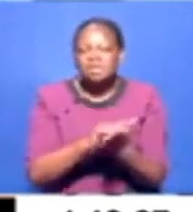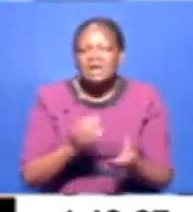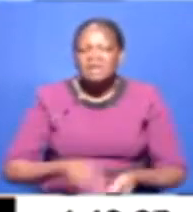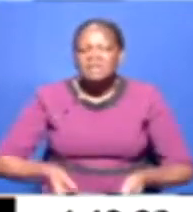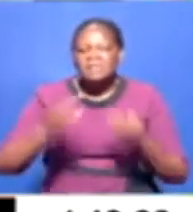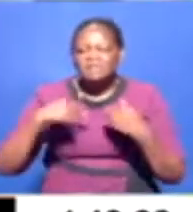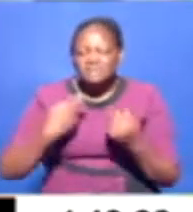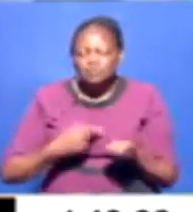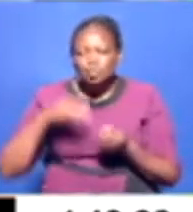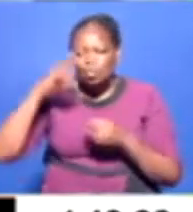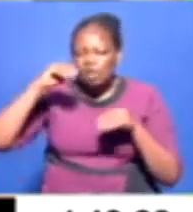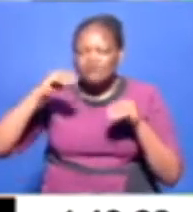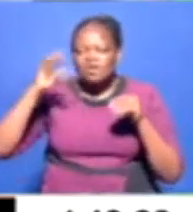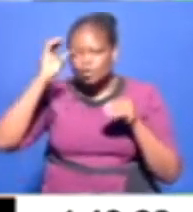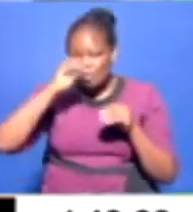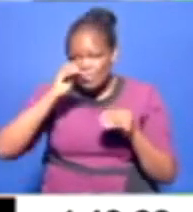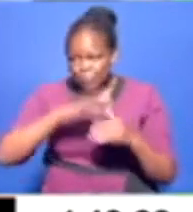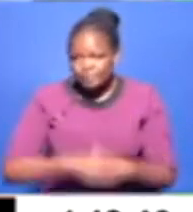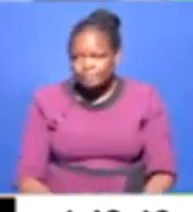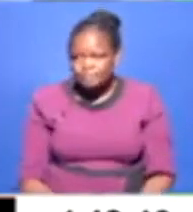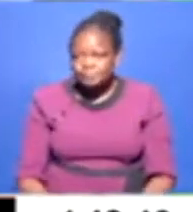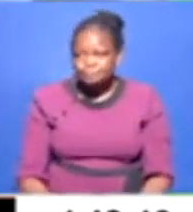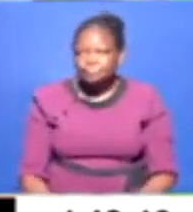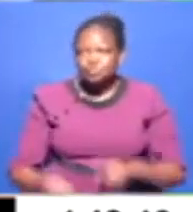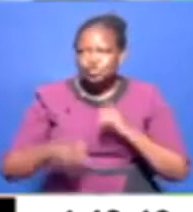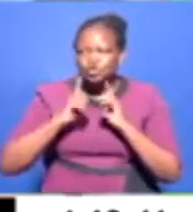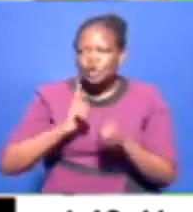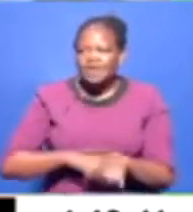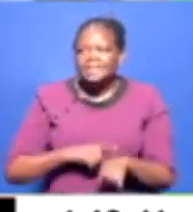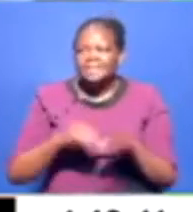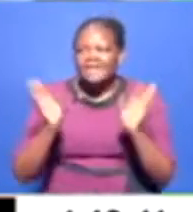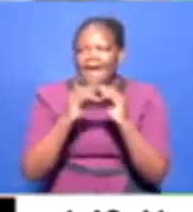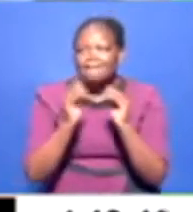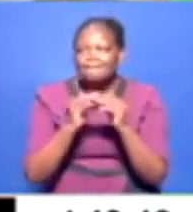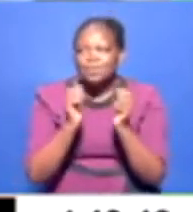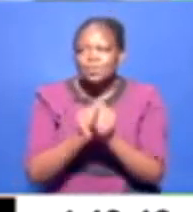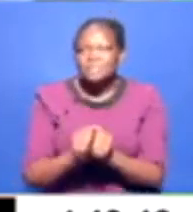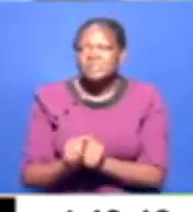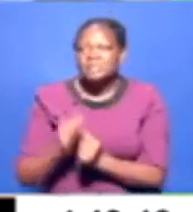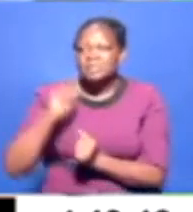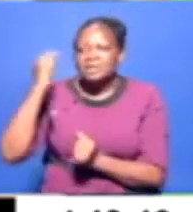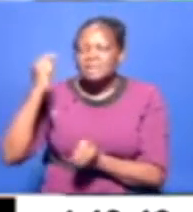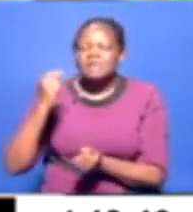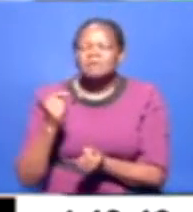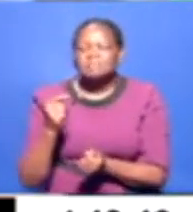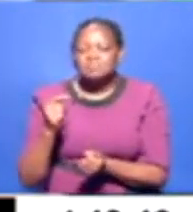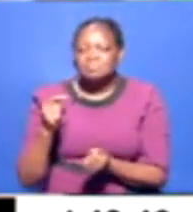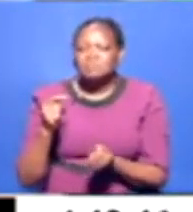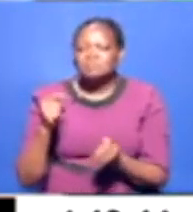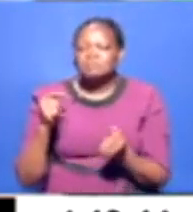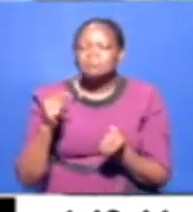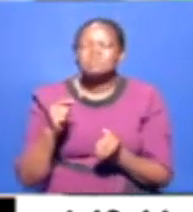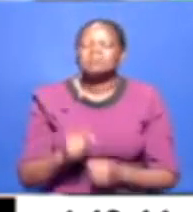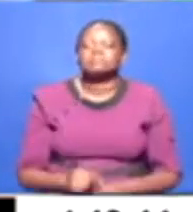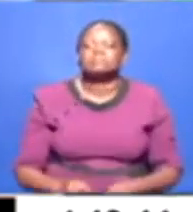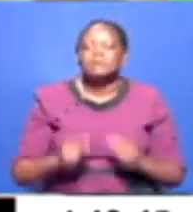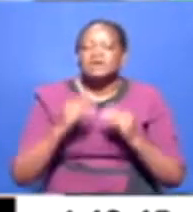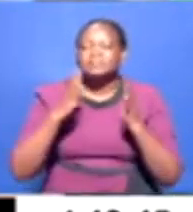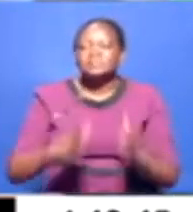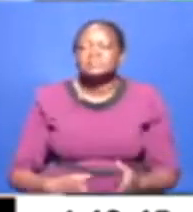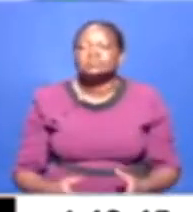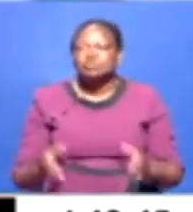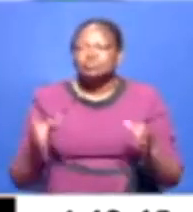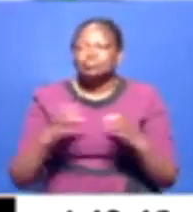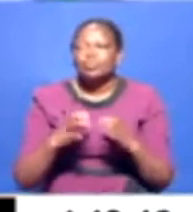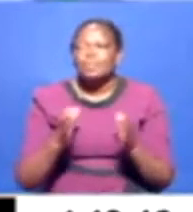qualified opinion. She made the remarks during a meeting with the Kenya Editors Guild and the launch of the first Kiswahili